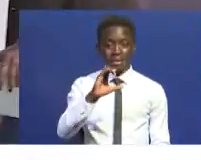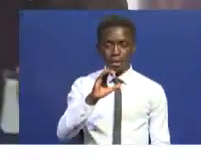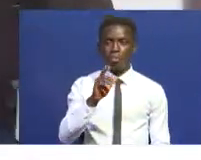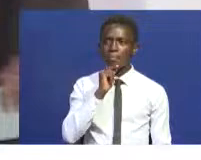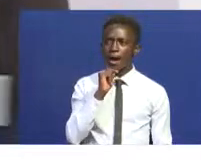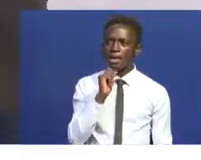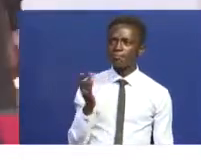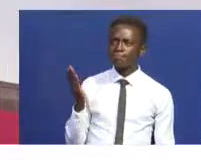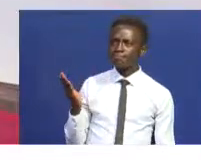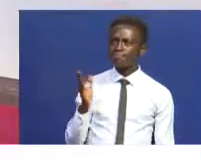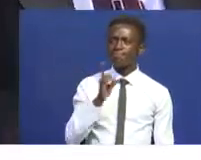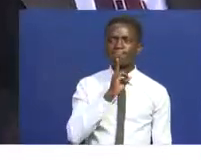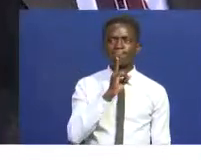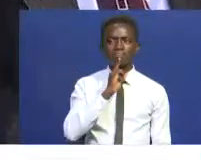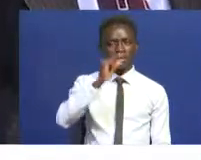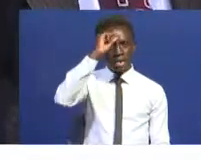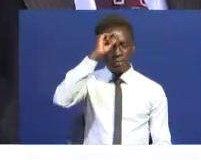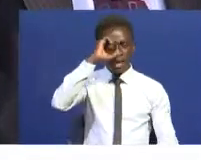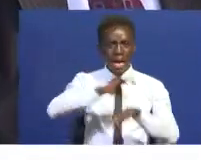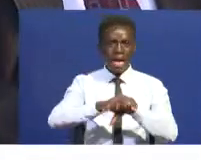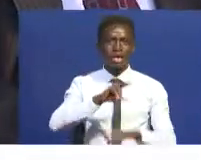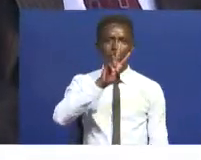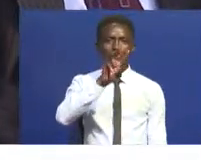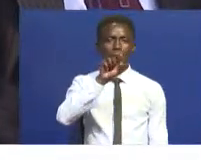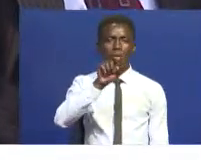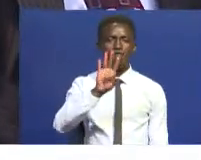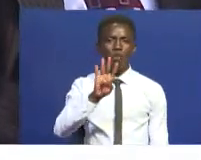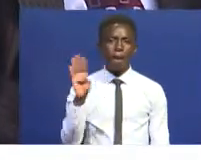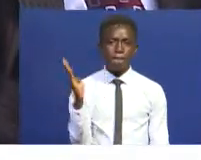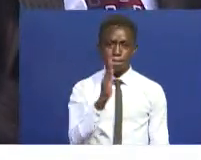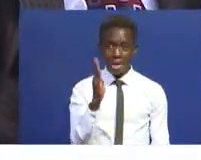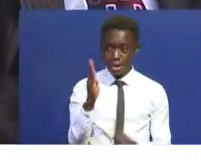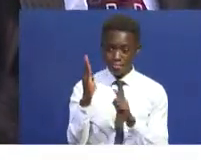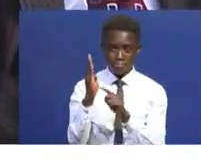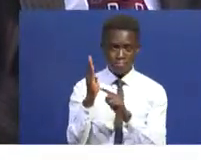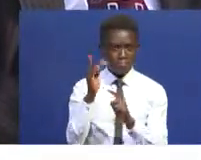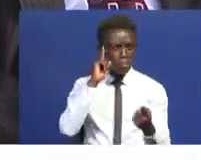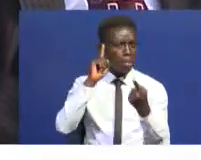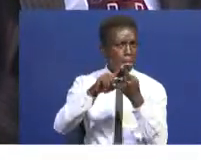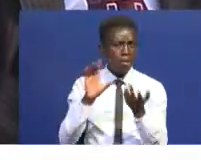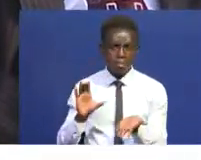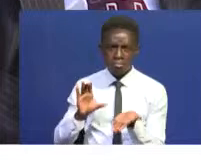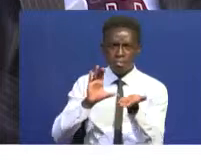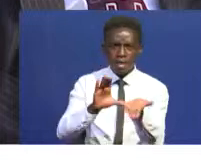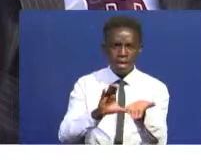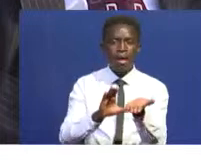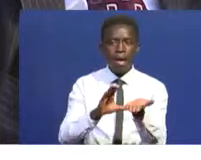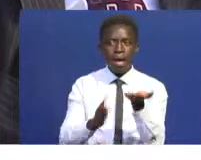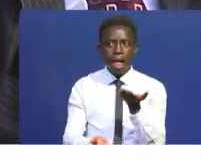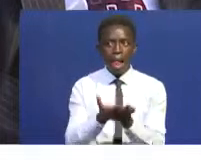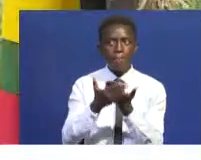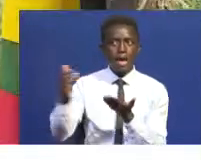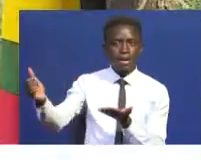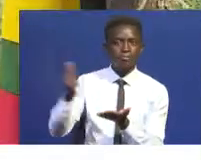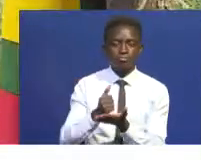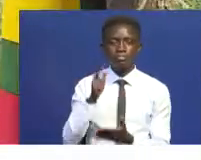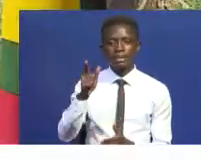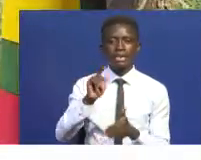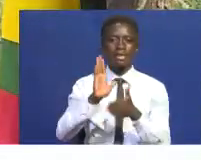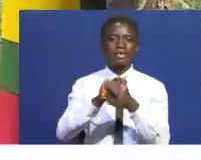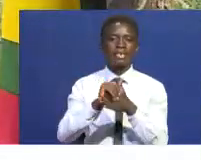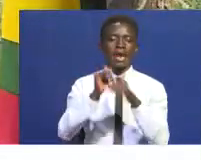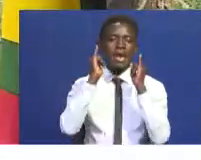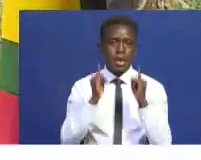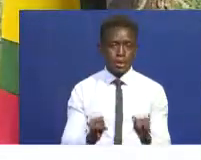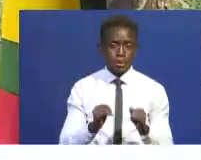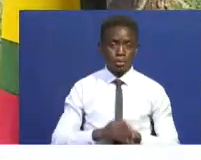imepata msaada wa kifedha wa shilingi bilioni 2.4 kufadhili shughuli ya kuwapeleka na kuajiri wanagenzi hao. To ensure